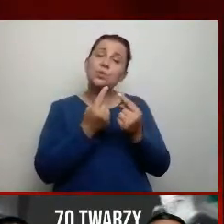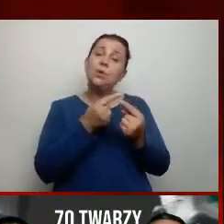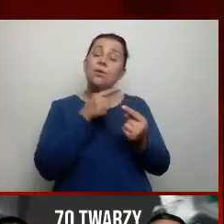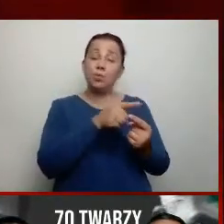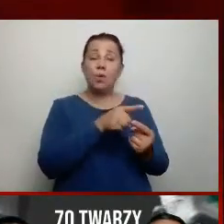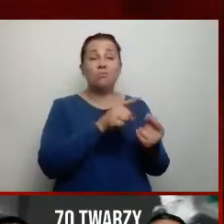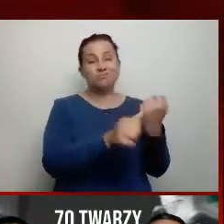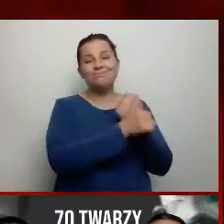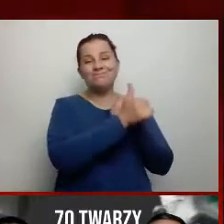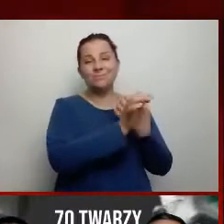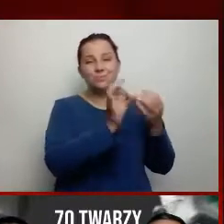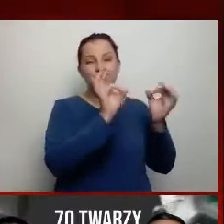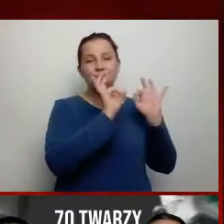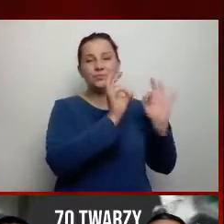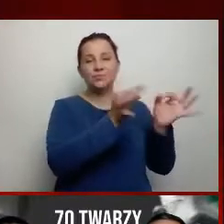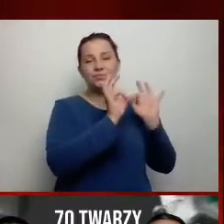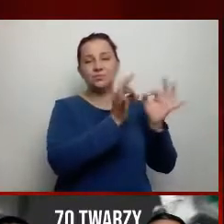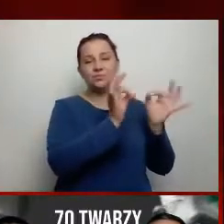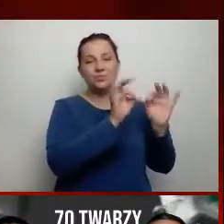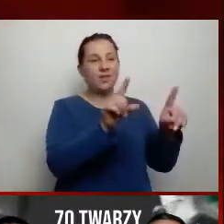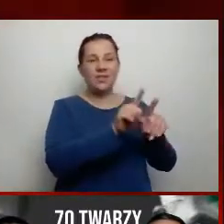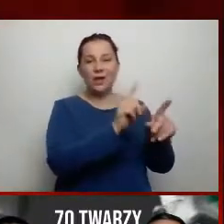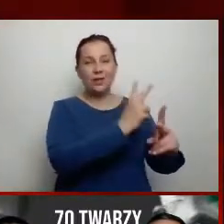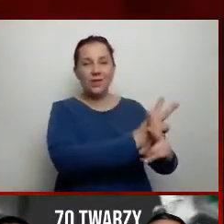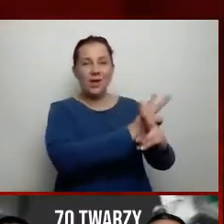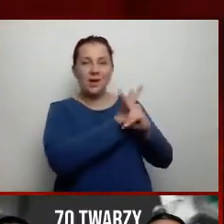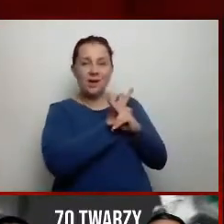oryginalność, ta niezależność